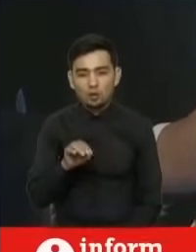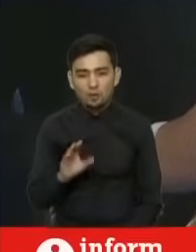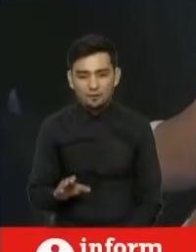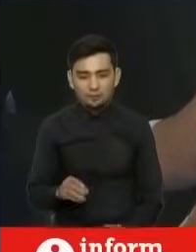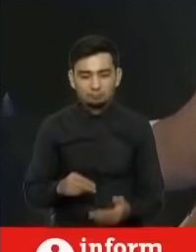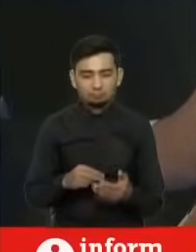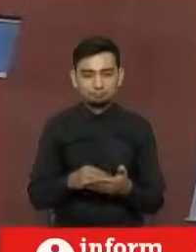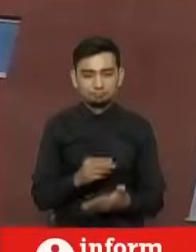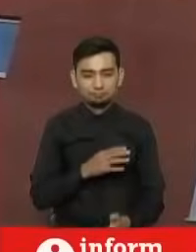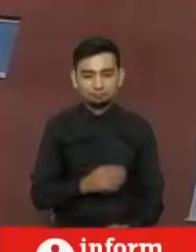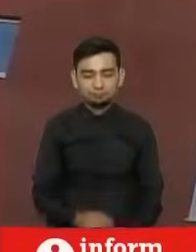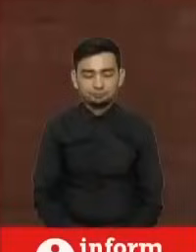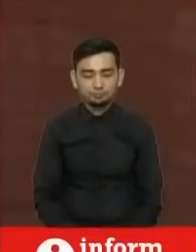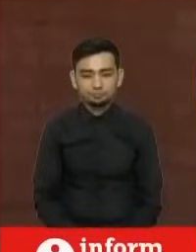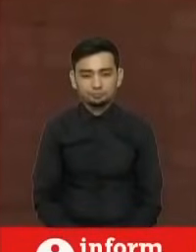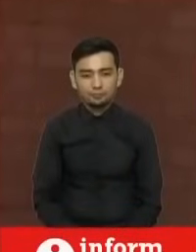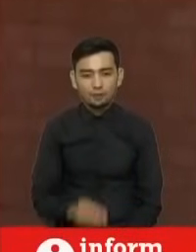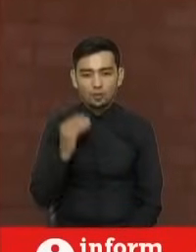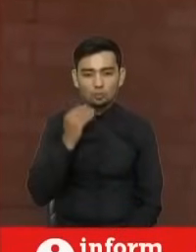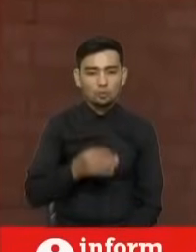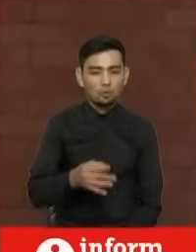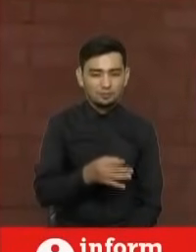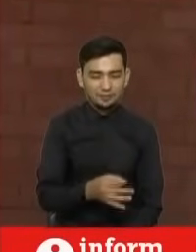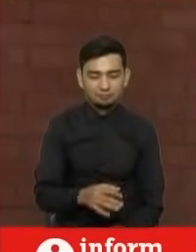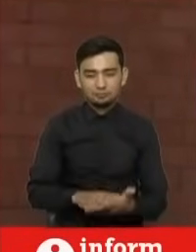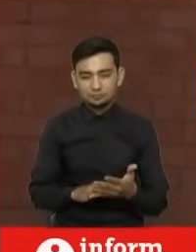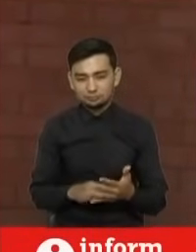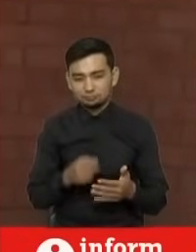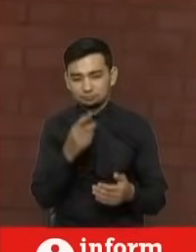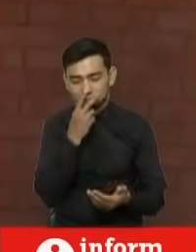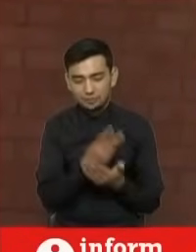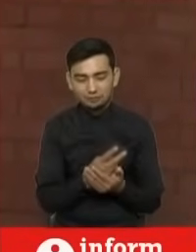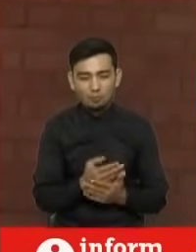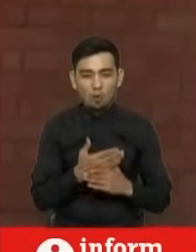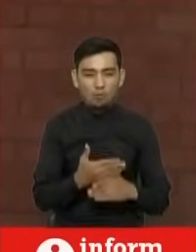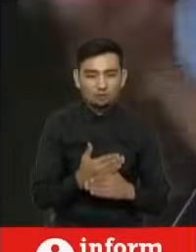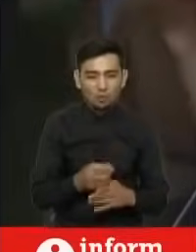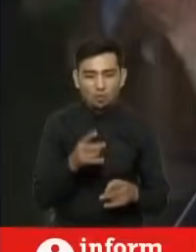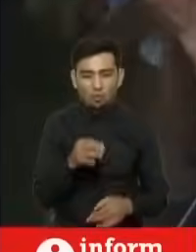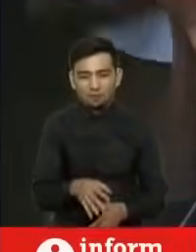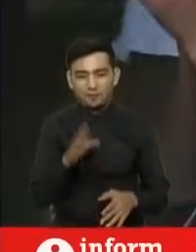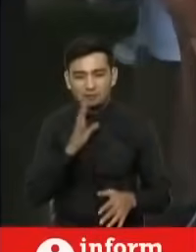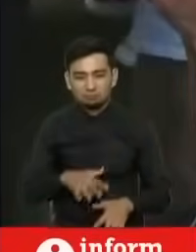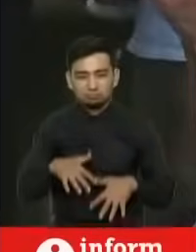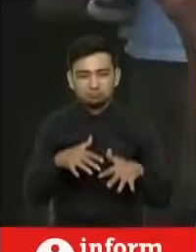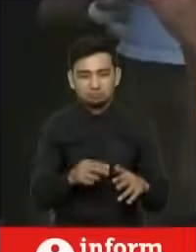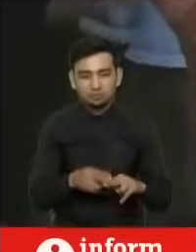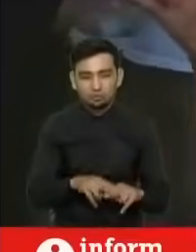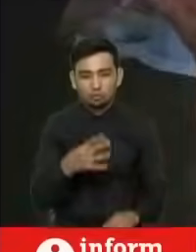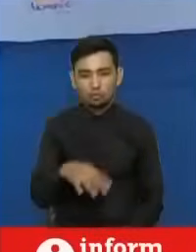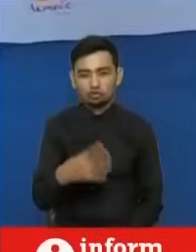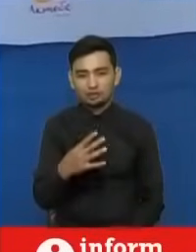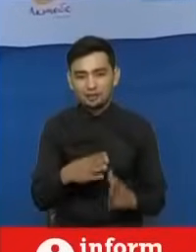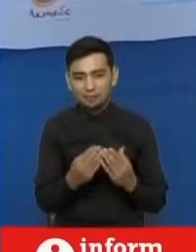Матасова. В Актюбинской области продолжают оказывать помощь пострадавшим от паводка. Сегодня 44 семьи въехали в